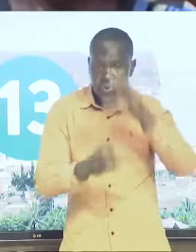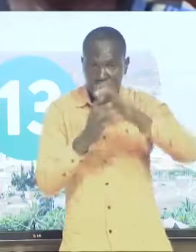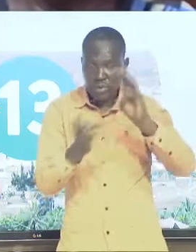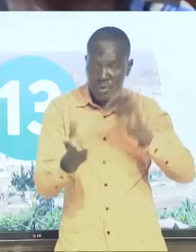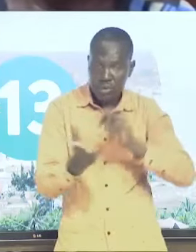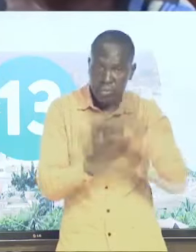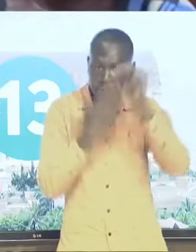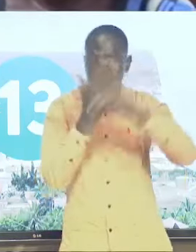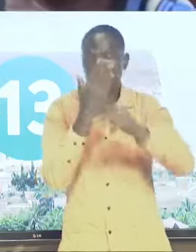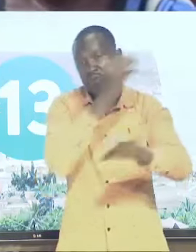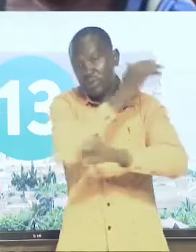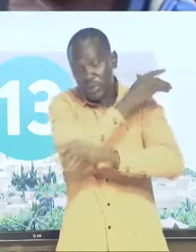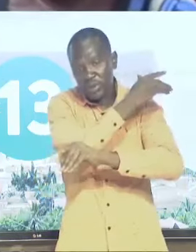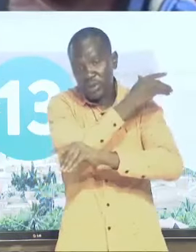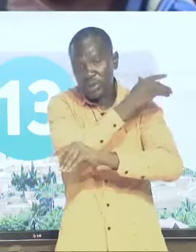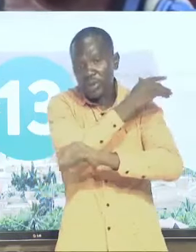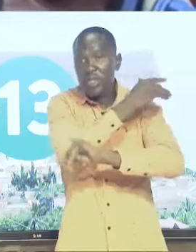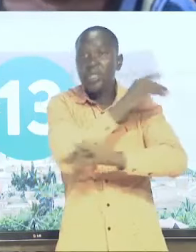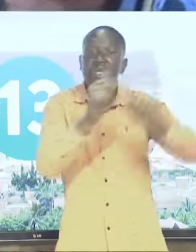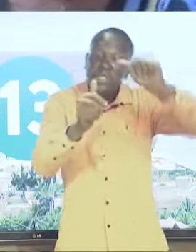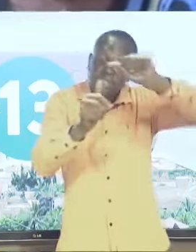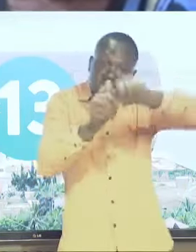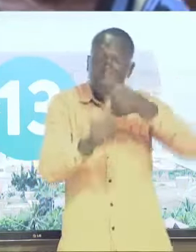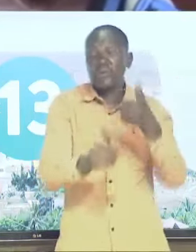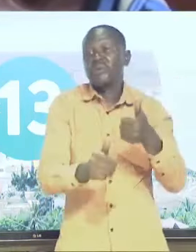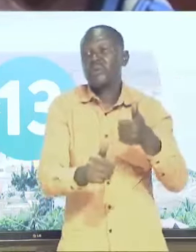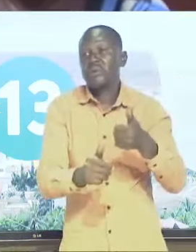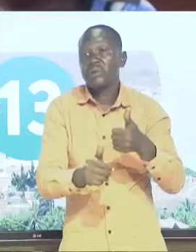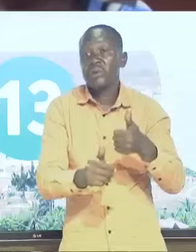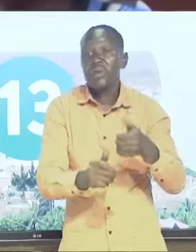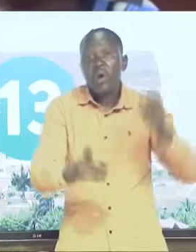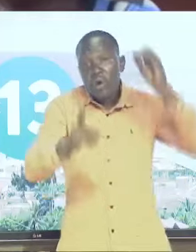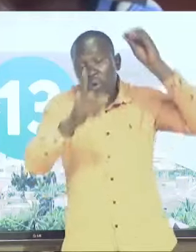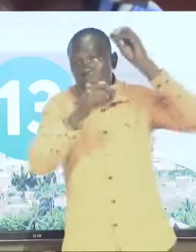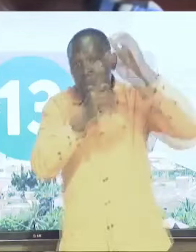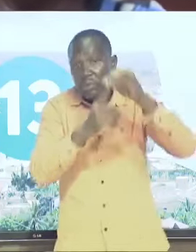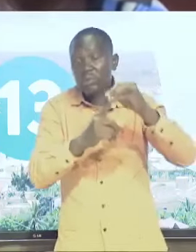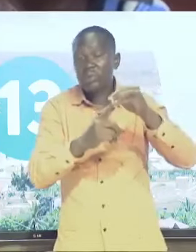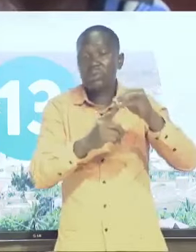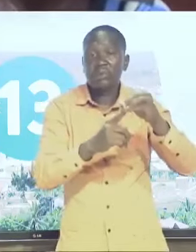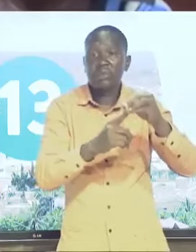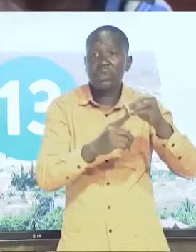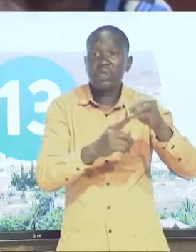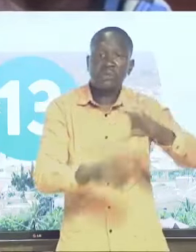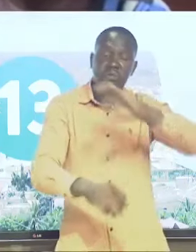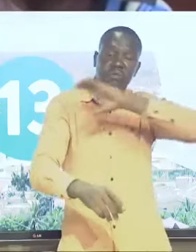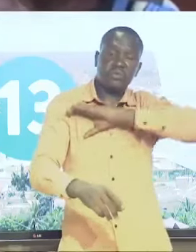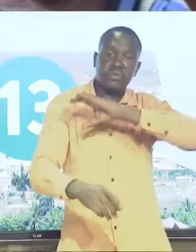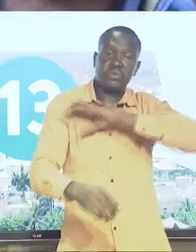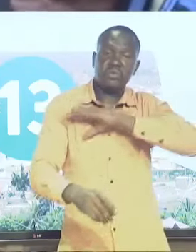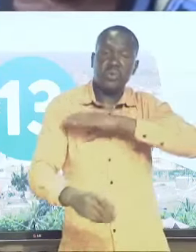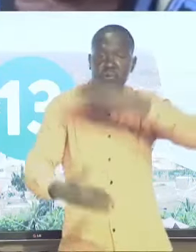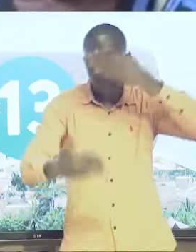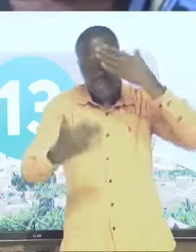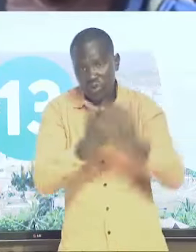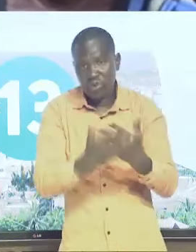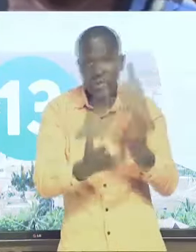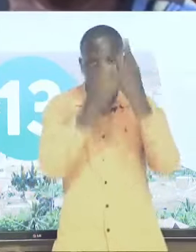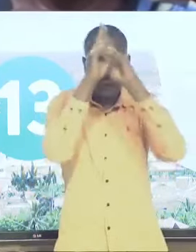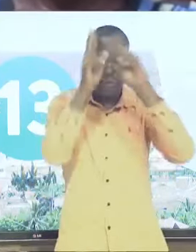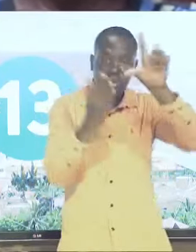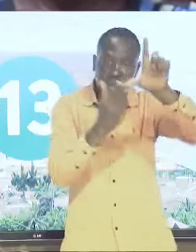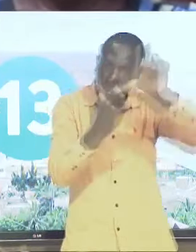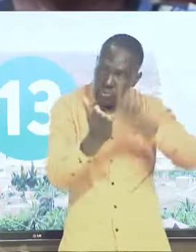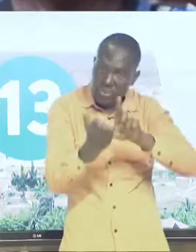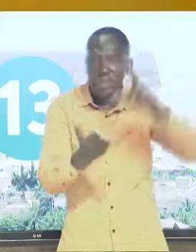de sa patrie, il faut que chacun fasse l'objet de civisme. Respecter les lois et